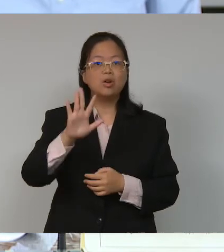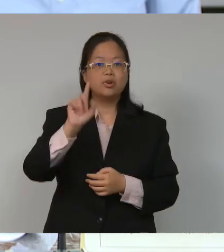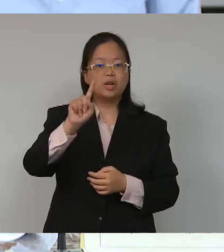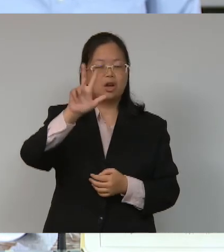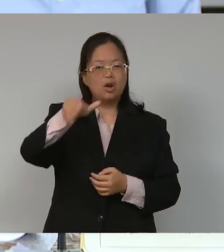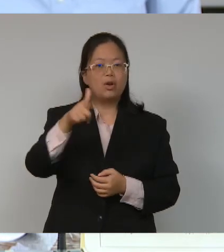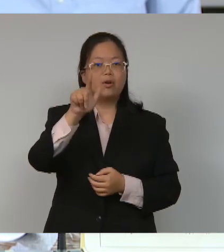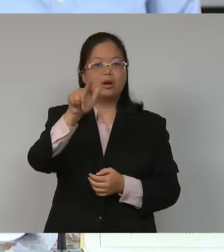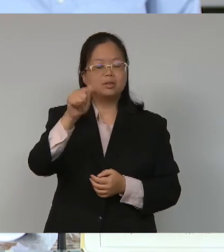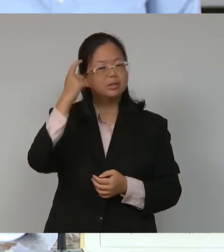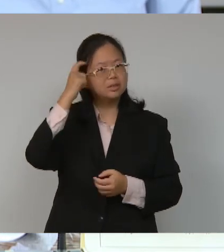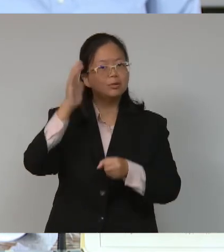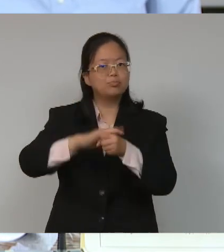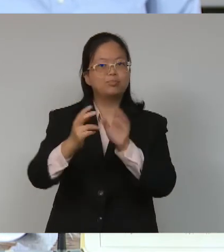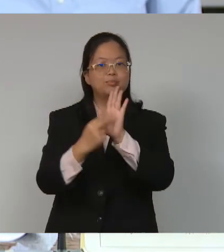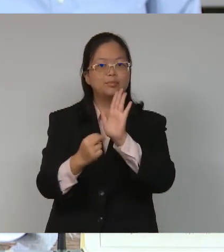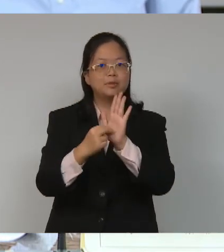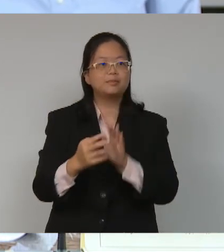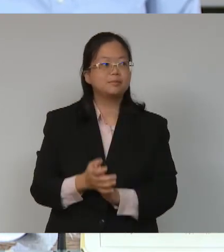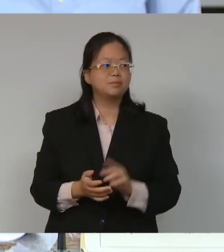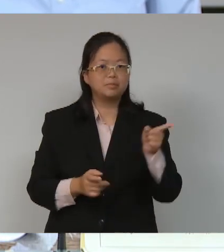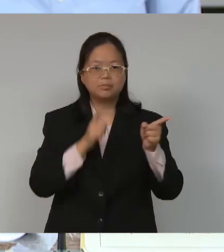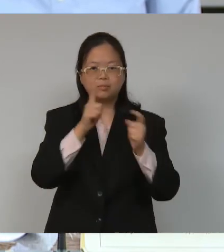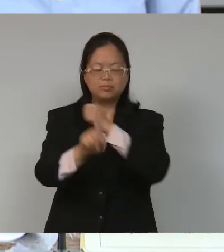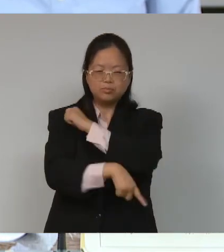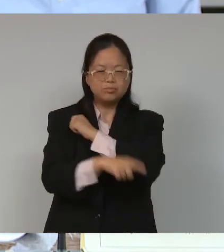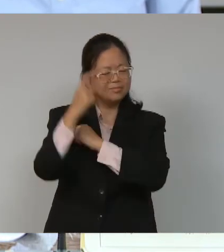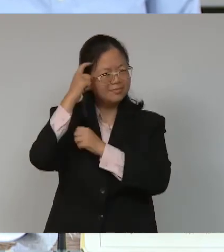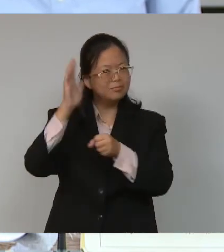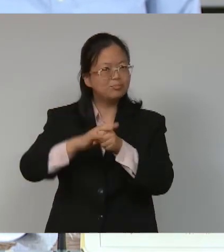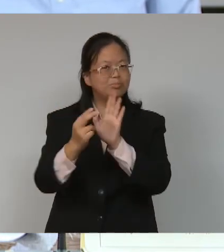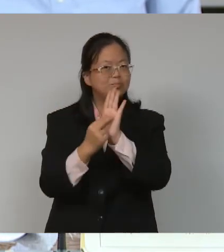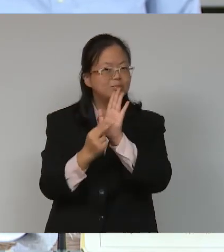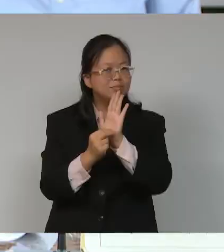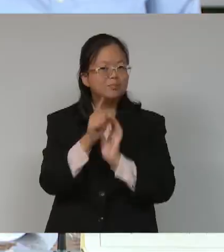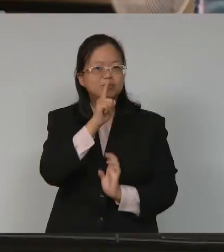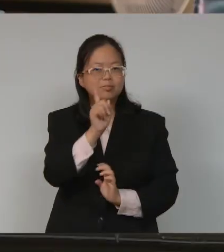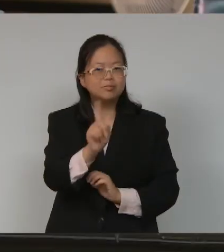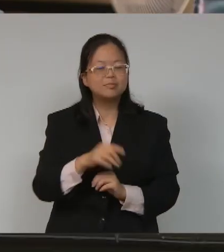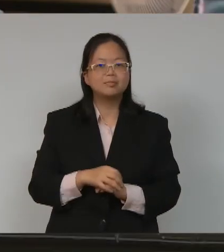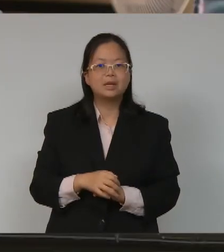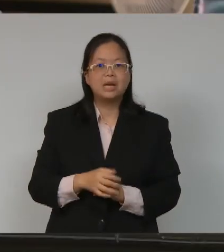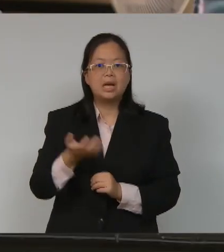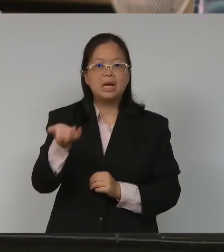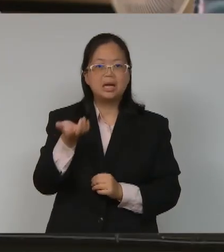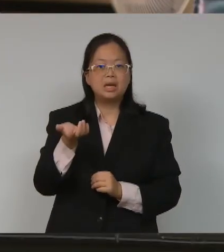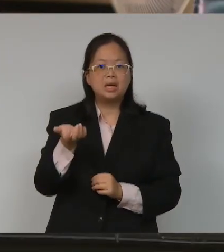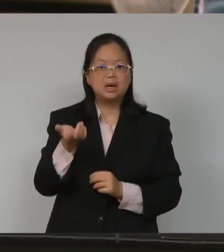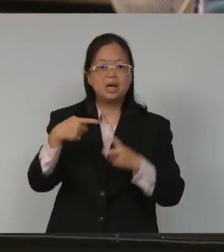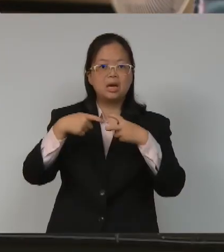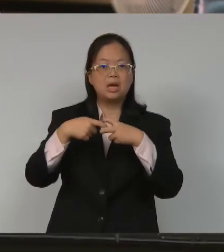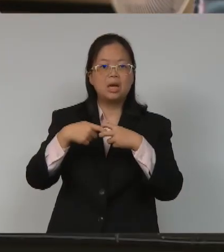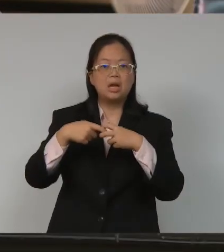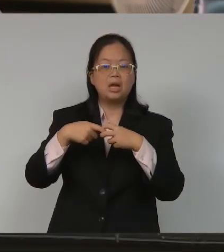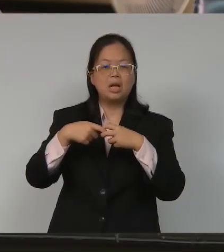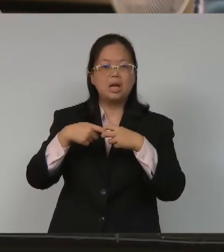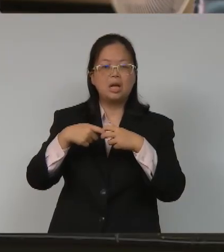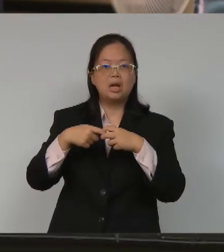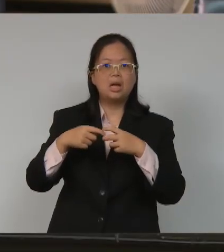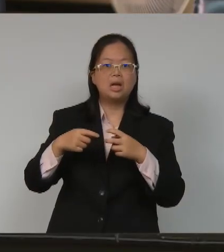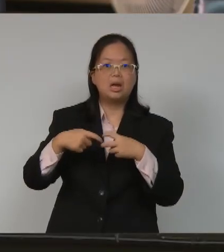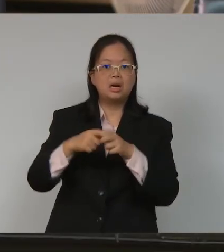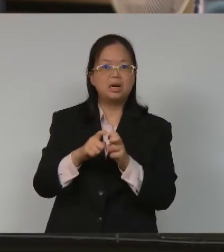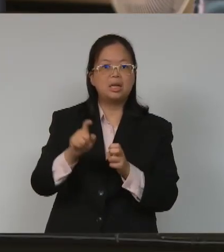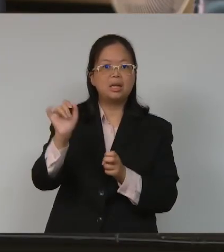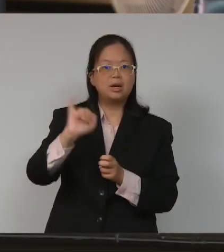刘老师最后要再那个？ 我这有两句话哈，就是刚才李桂明委员特别提到十条三